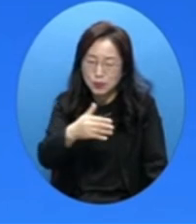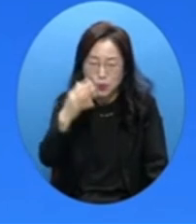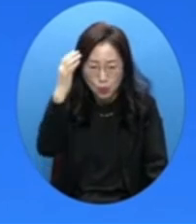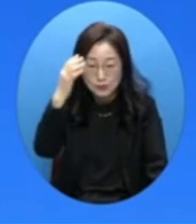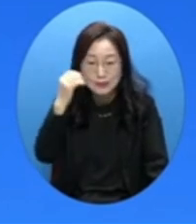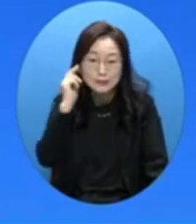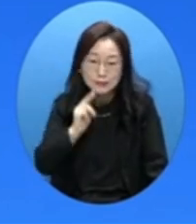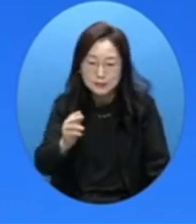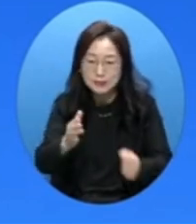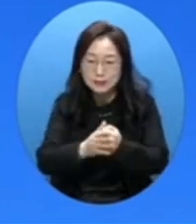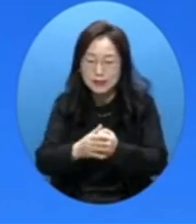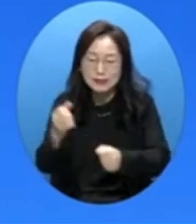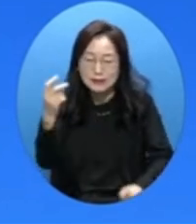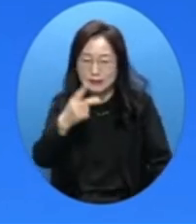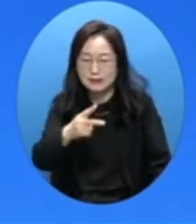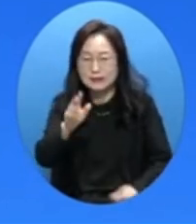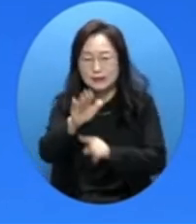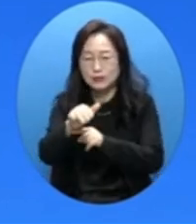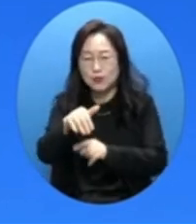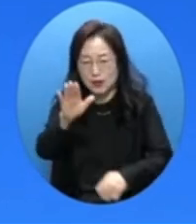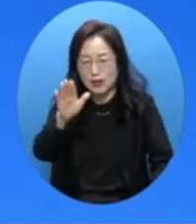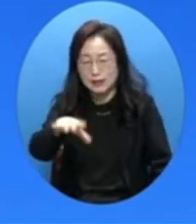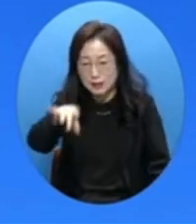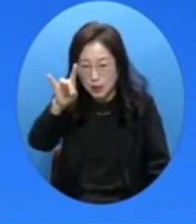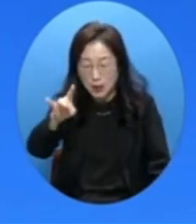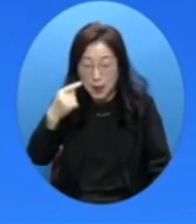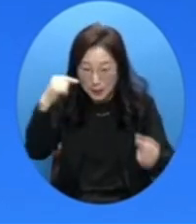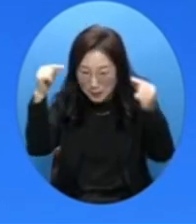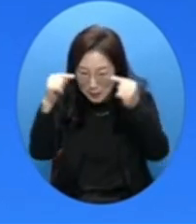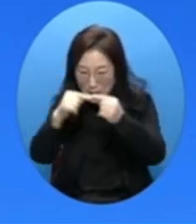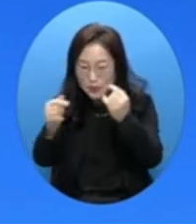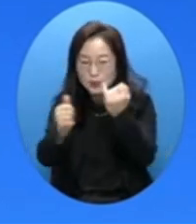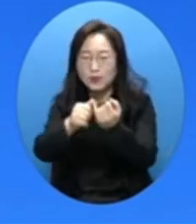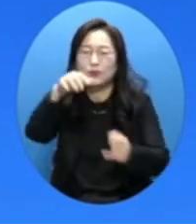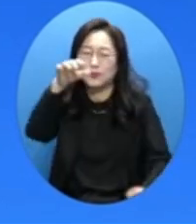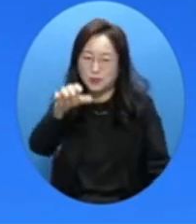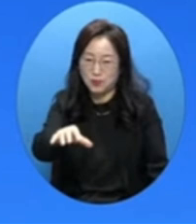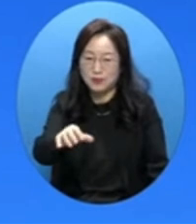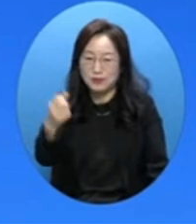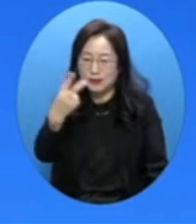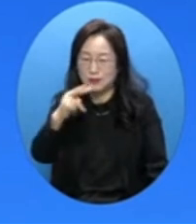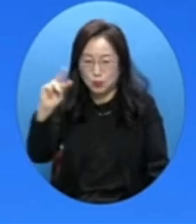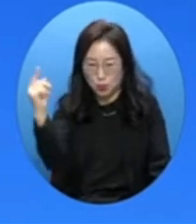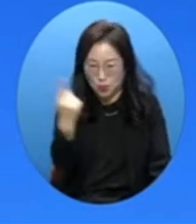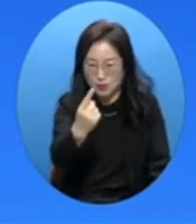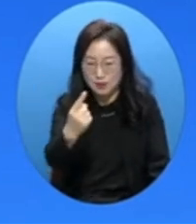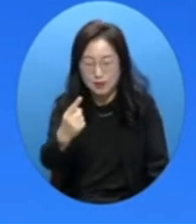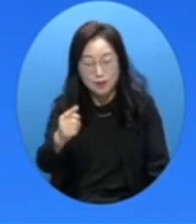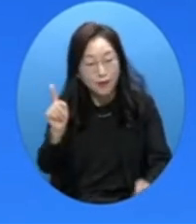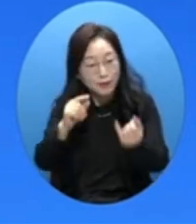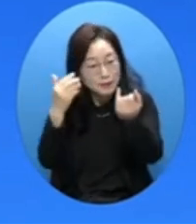시어스버그 우리 처음 만나 결혼하고 목회하던 그 지역으로 다시 돌아가서 사역을 하자고.